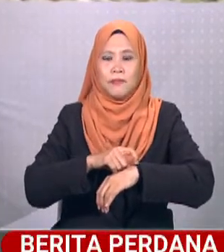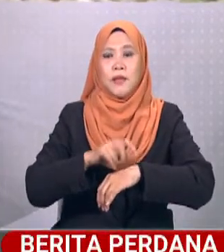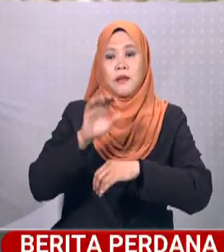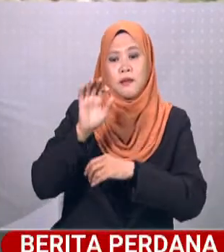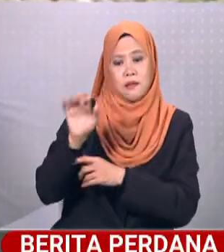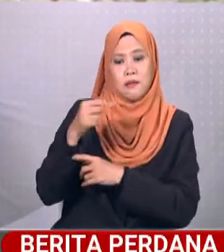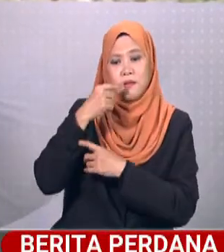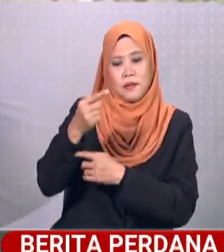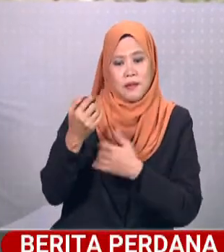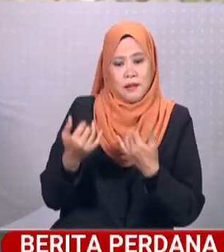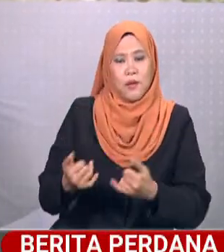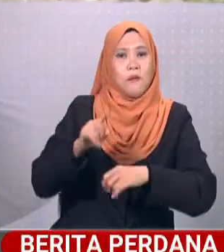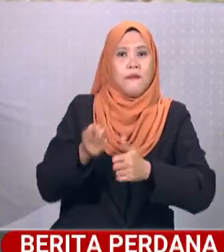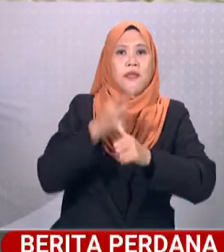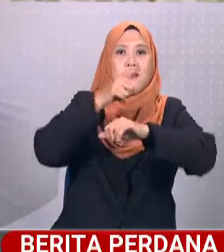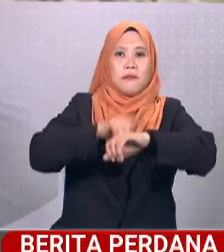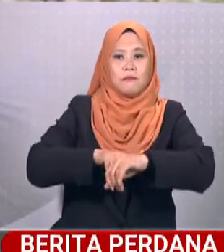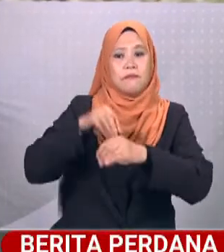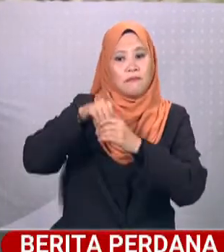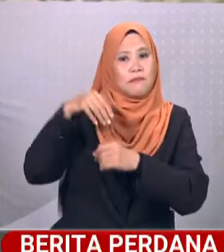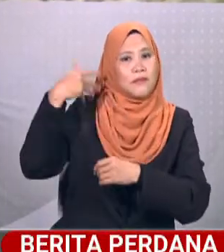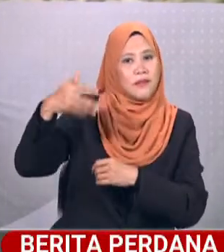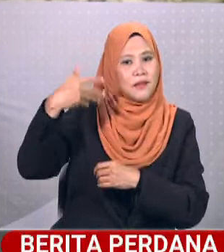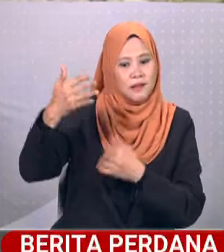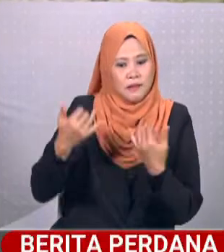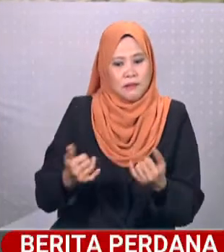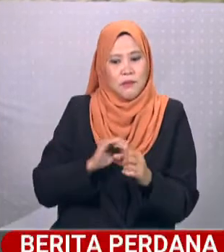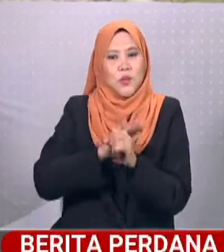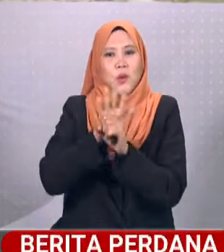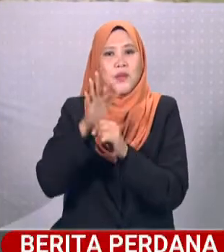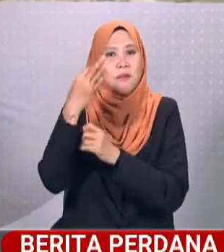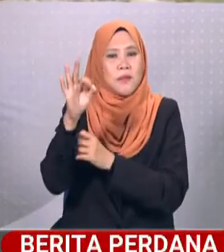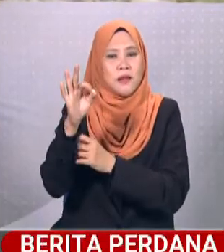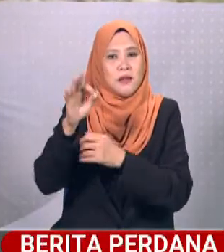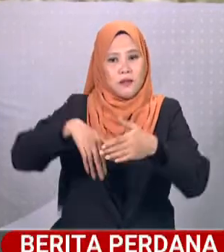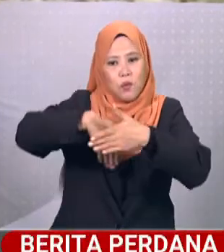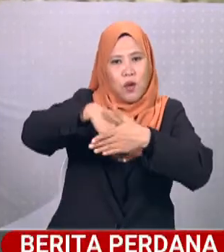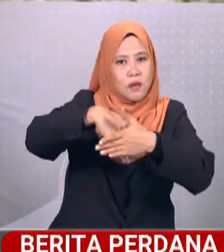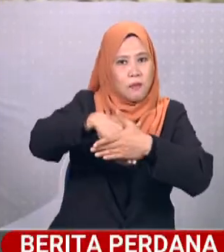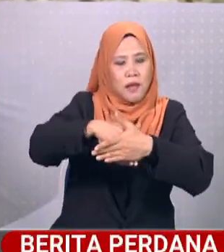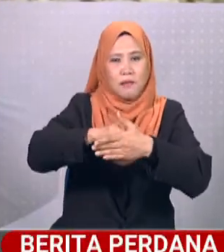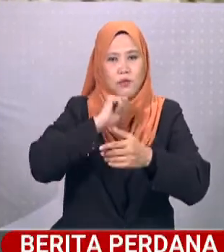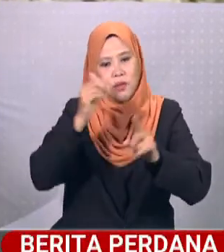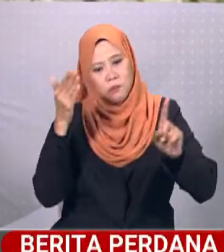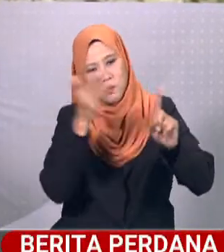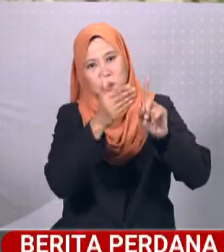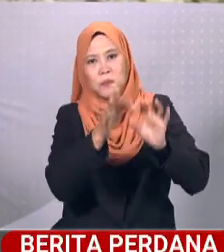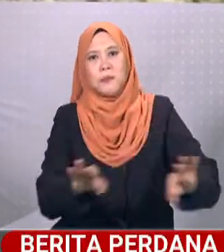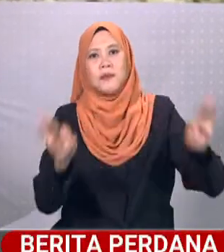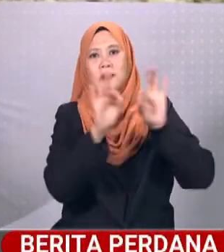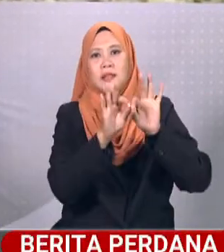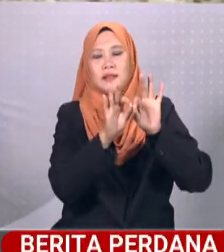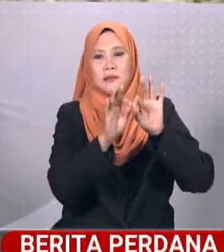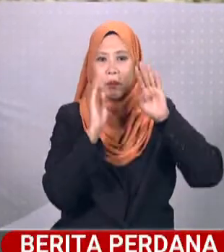Infantino berkata, buat pertama kalinya dalam sejarah, pandemik COVID-19 menjadikan bola sepak bukan antara perkara penting yang